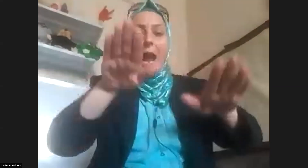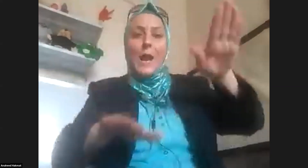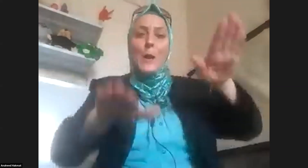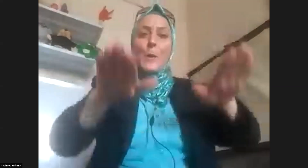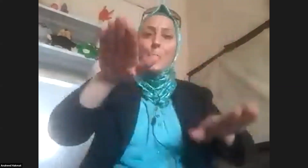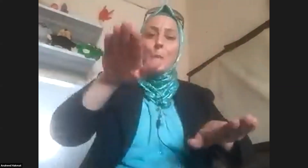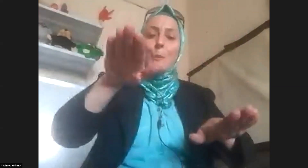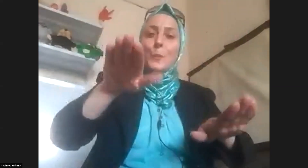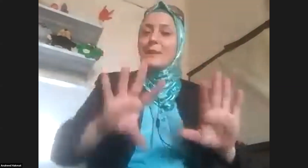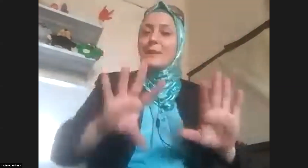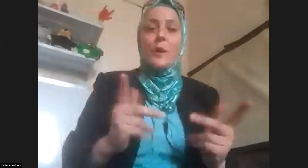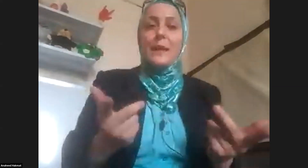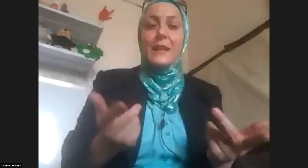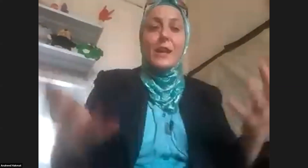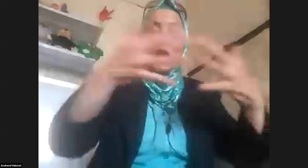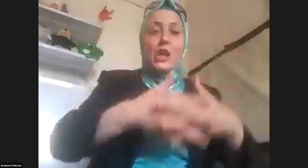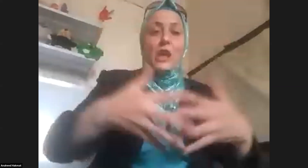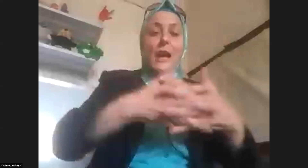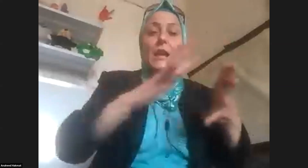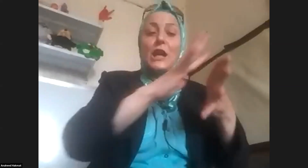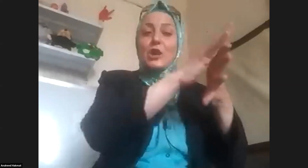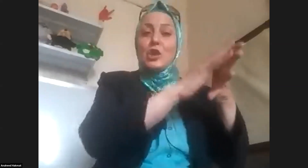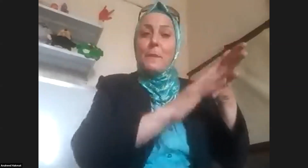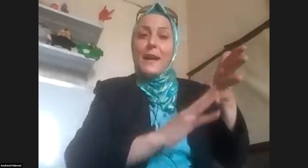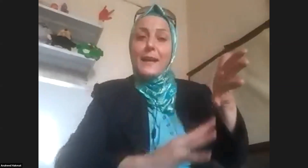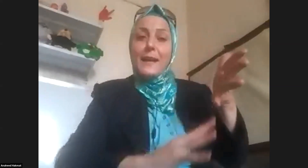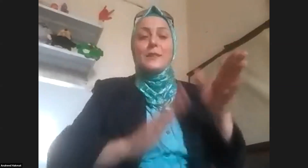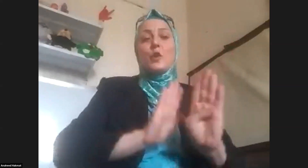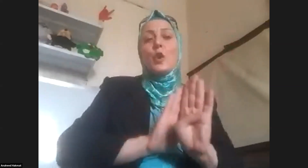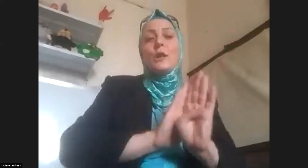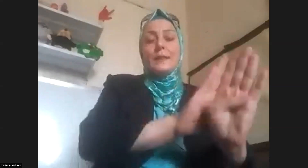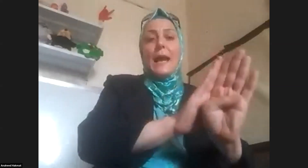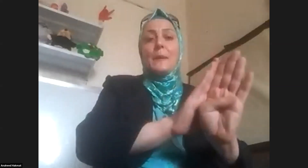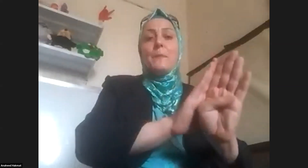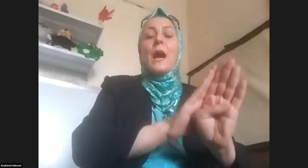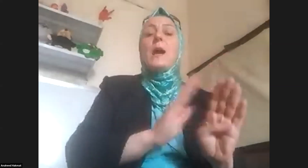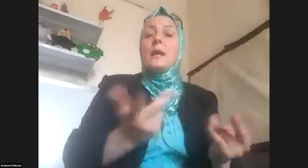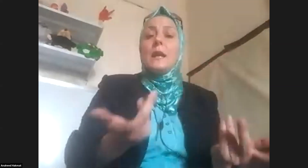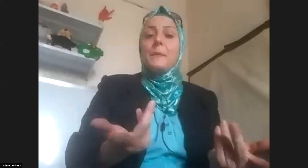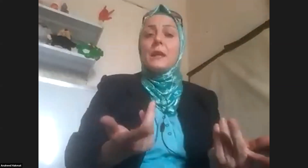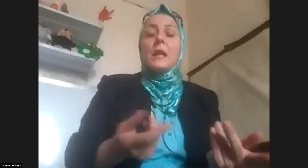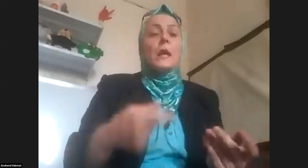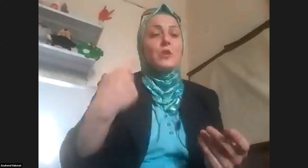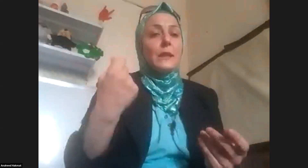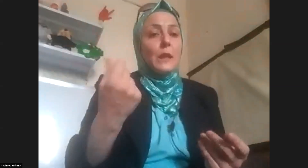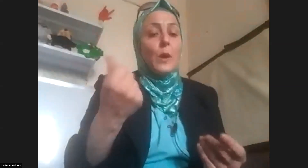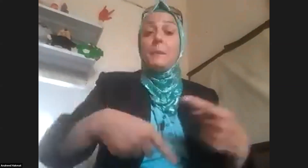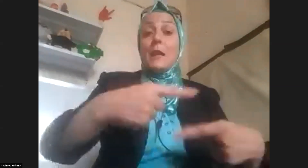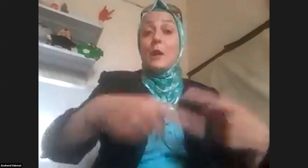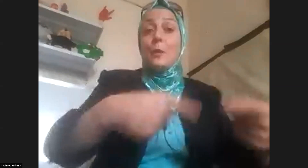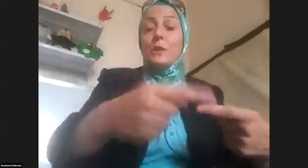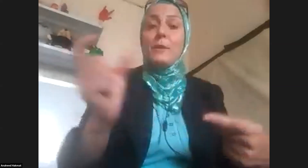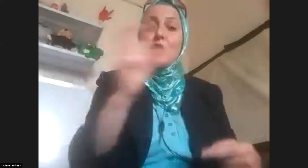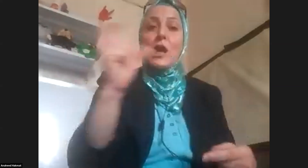في تفعيل شبكات داعمة للمعلمين، نحكي عن قضايا الدعم والمناصرة بخصوص الرواتب المستمرة لهم، كيف ننشئ